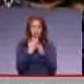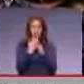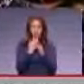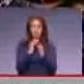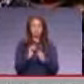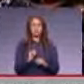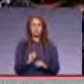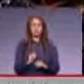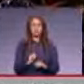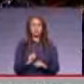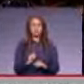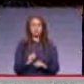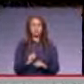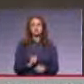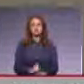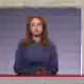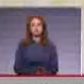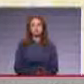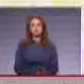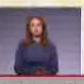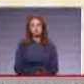عليكم.